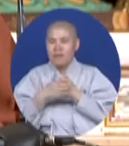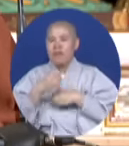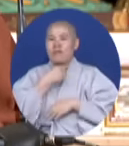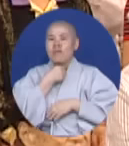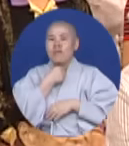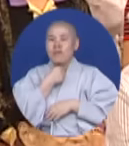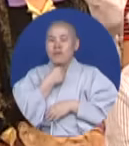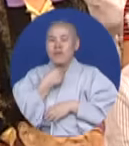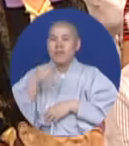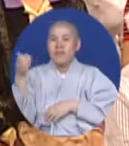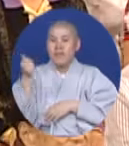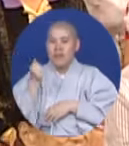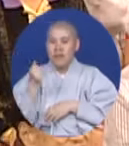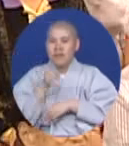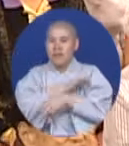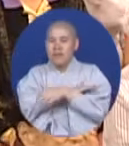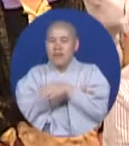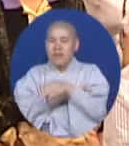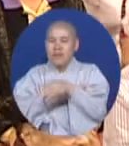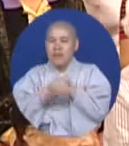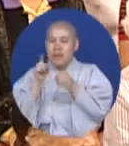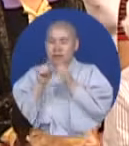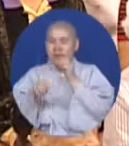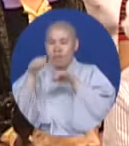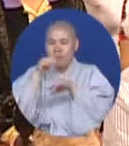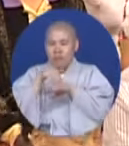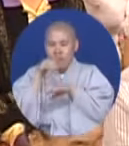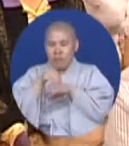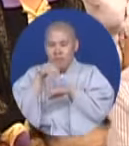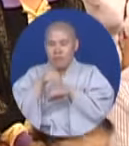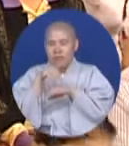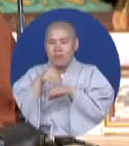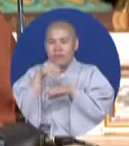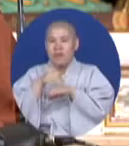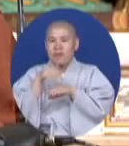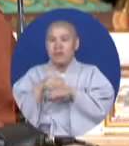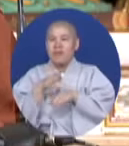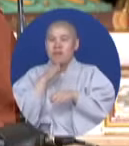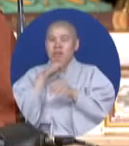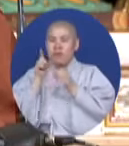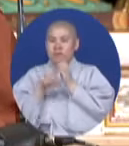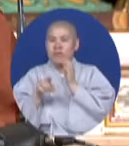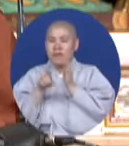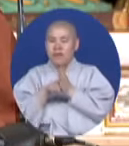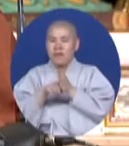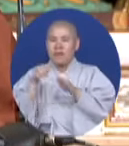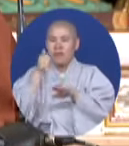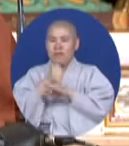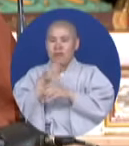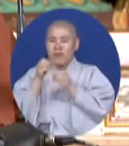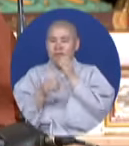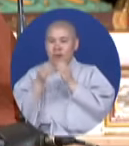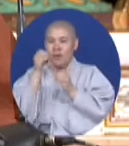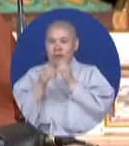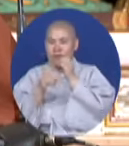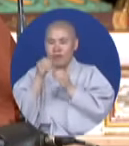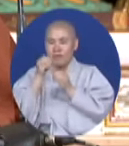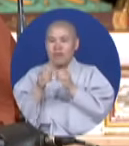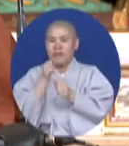세워가지고 그렇게 잘 닦는 걸 그걸 불교라고 그러고 마지막에 또 개성을 하나 읽겠습니다